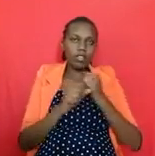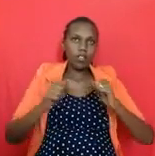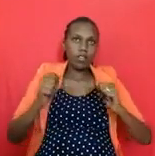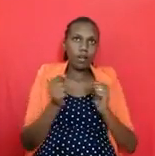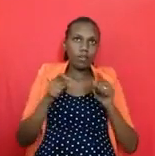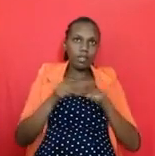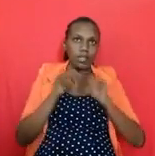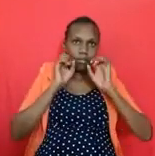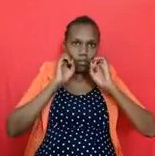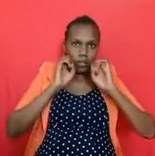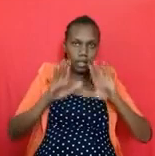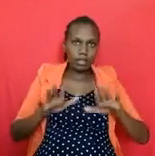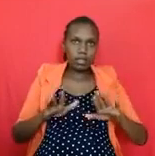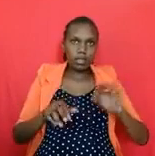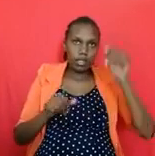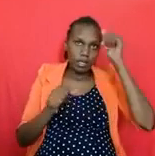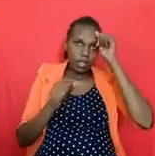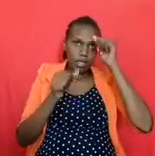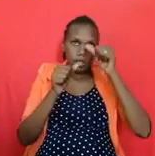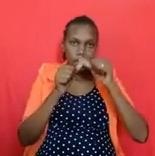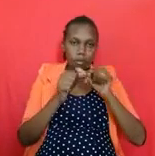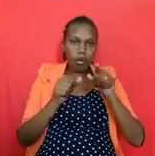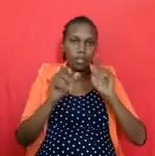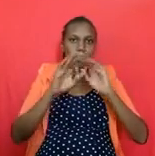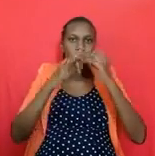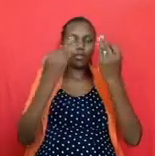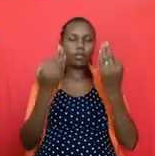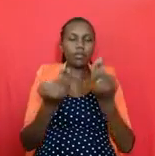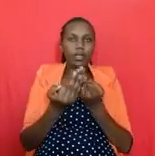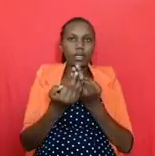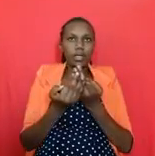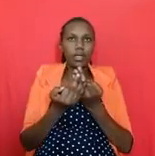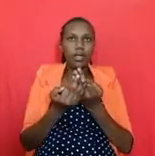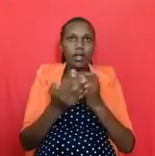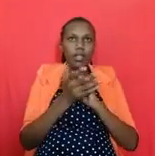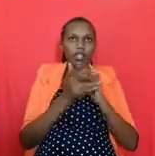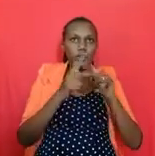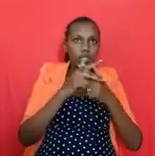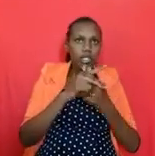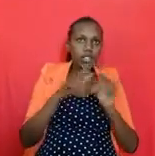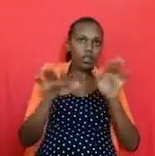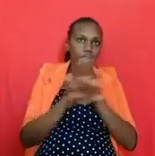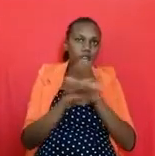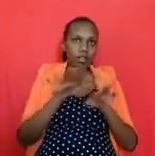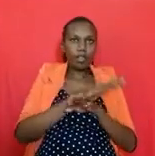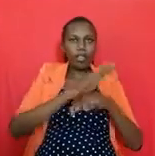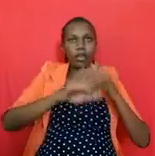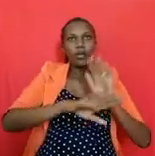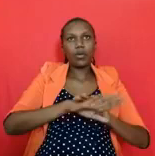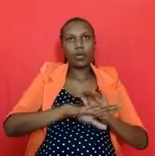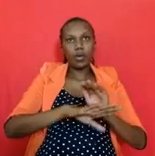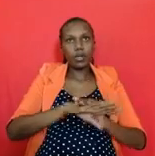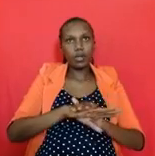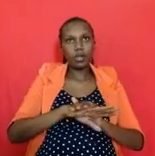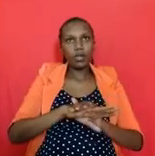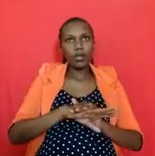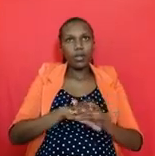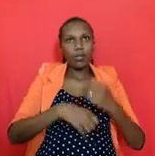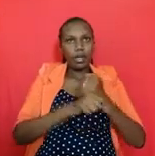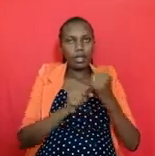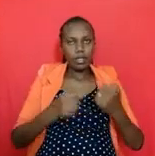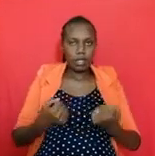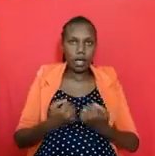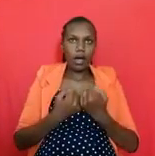kĩrathimo kĩririkana muciĩ ũyũ mwathani we mwambĩrĩria wa maundu mothe mega